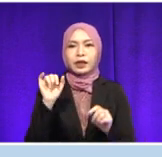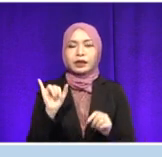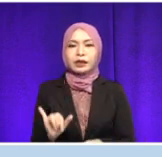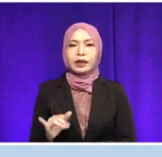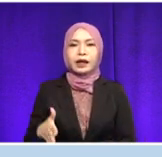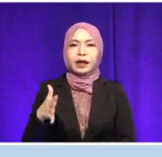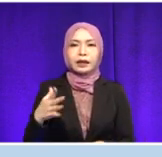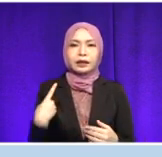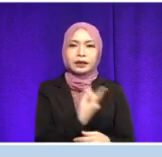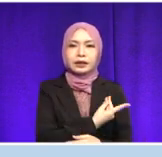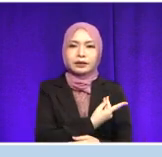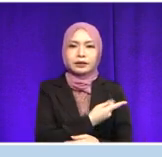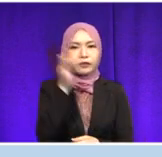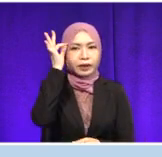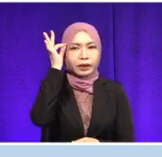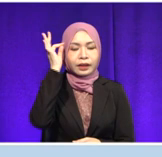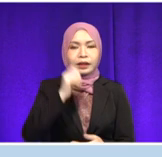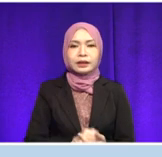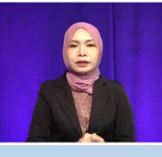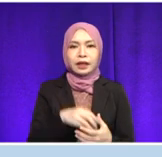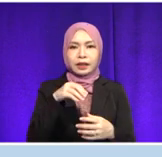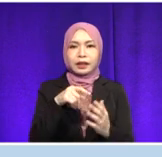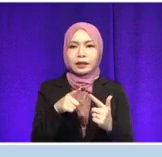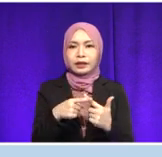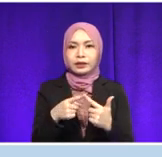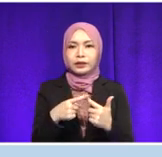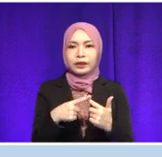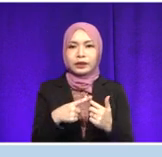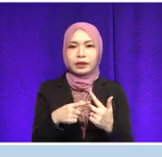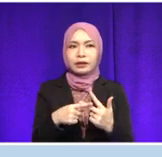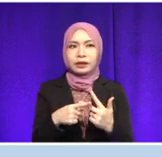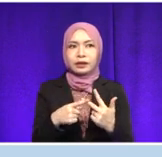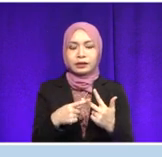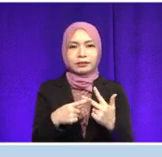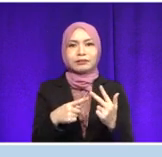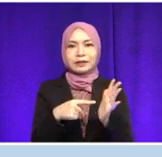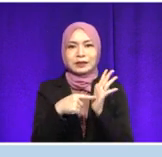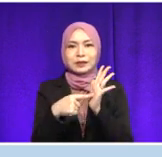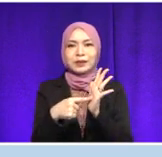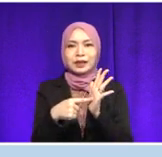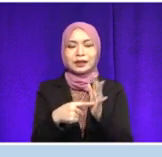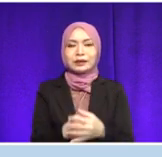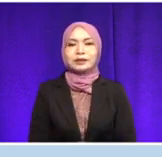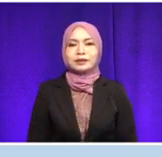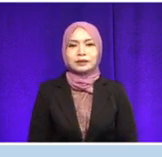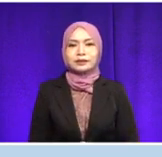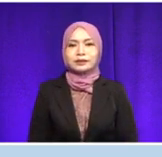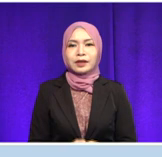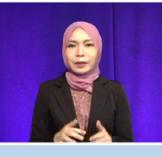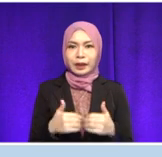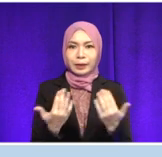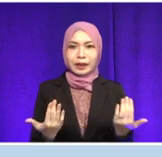superbincangan Oke yang kedua ialah persembahan Bagaimana produk ini dipersembahkan Adakah di persembahkan dalam bentuk yang